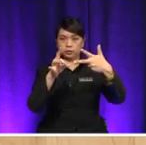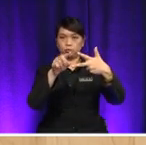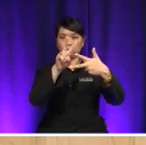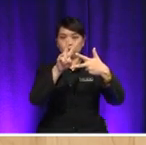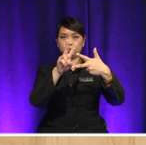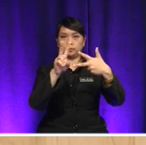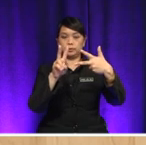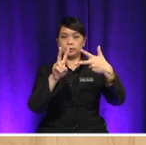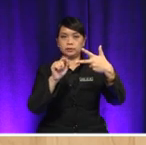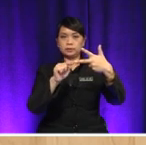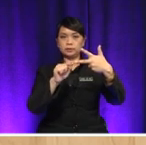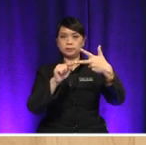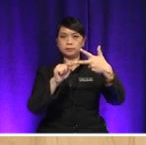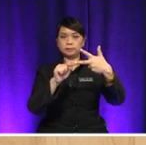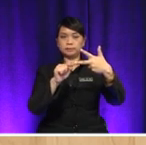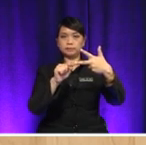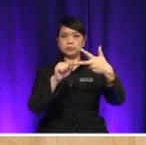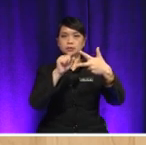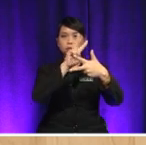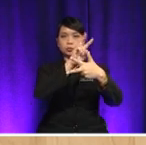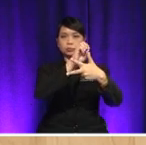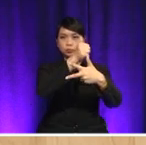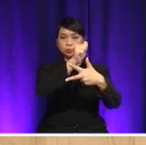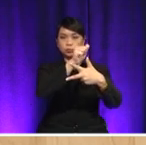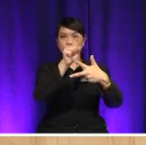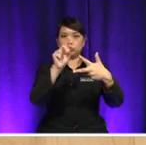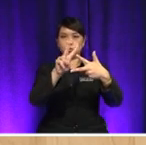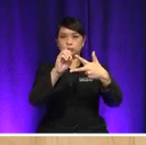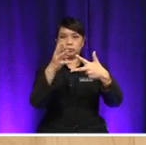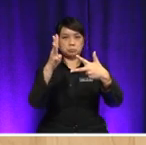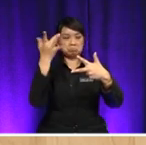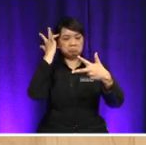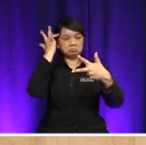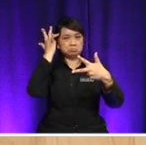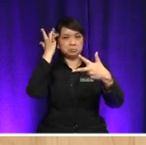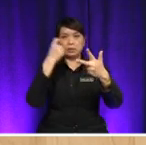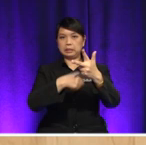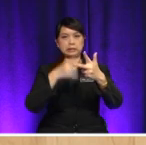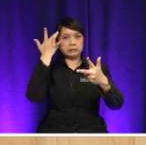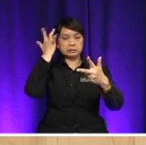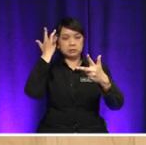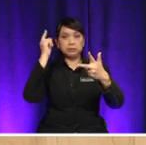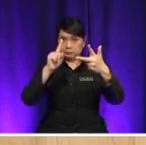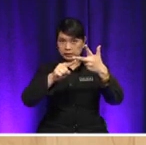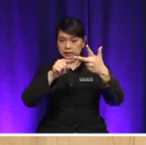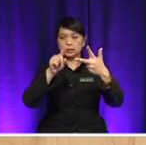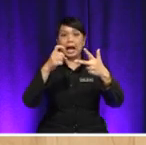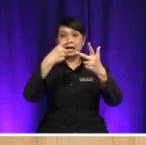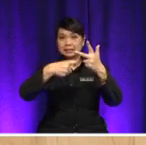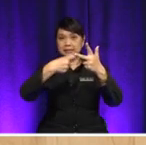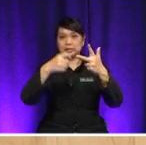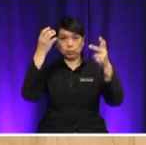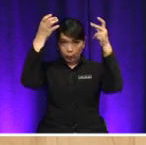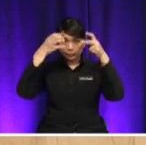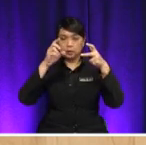sedangkan harga pada tahun 2010 2014 tak tahu oke jadi kita coba kaitan di mana